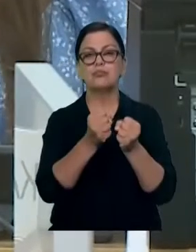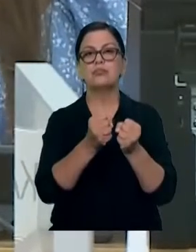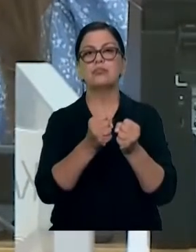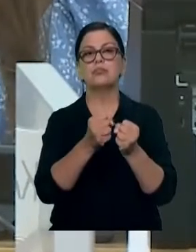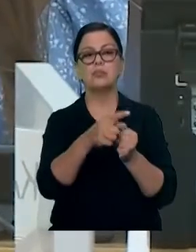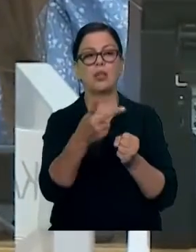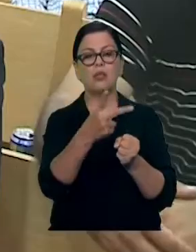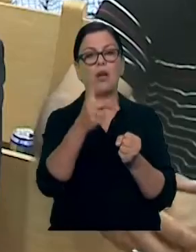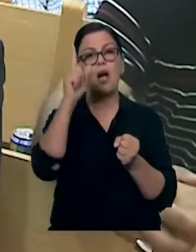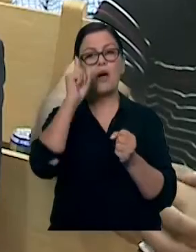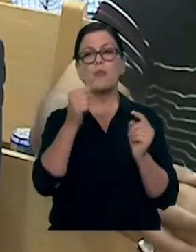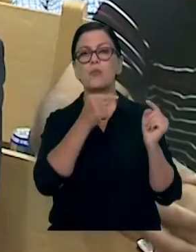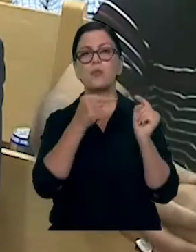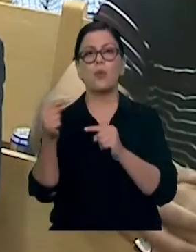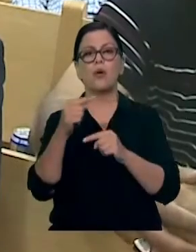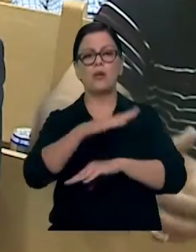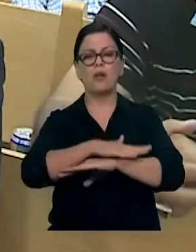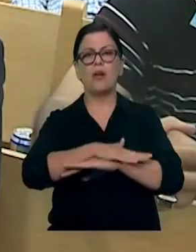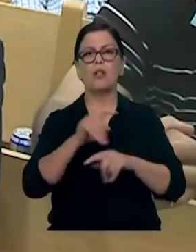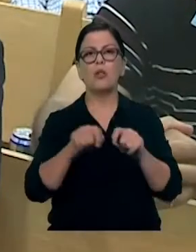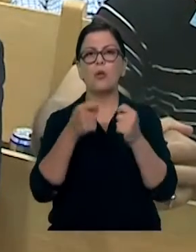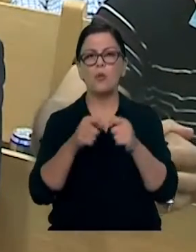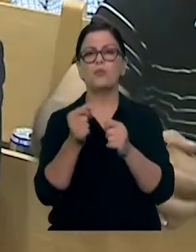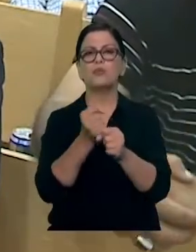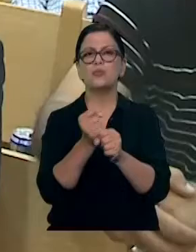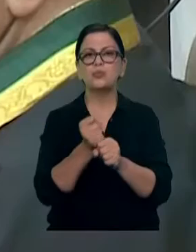şəxsin azərbaycanlılara qarşı amansız rəftar edərək onlara